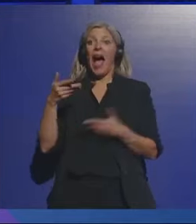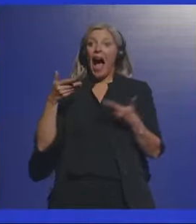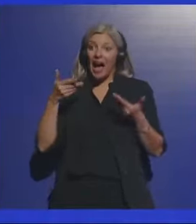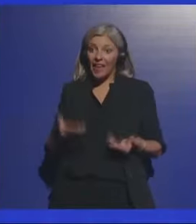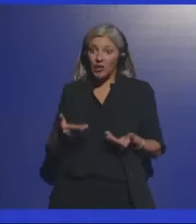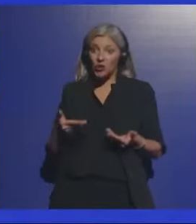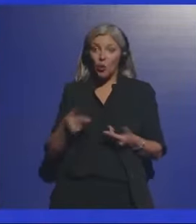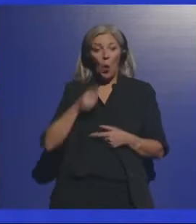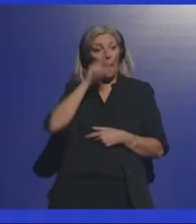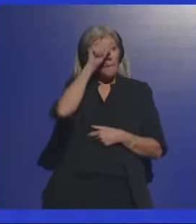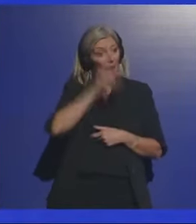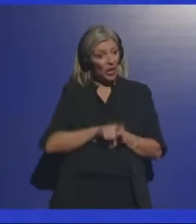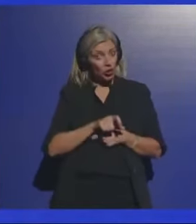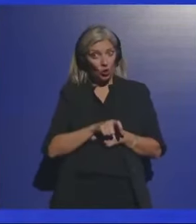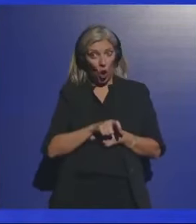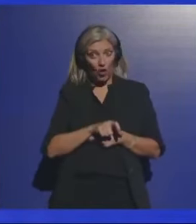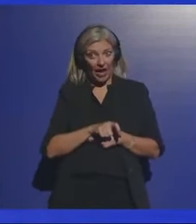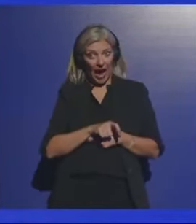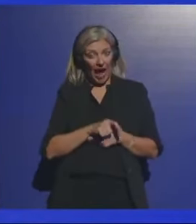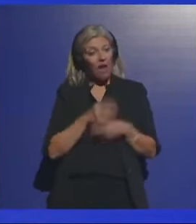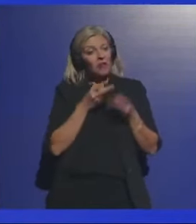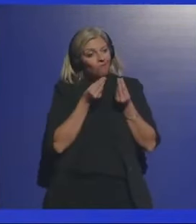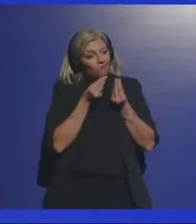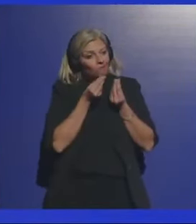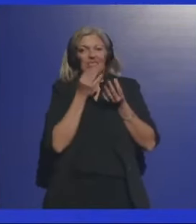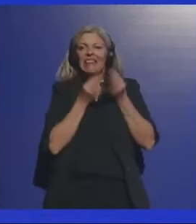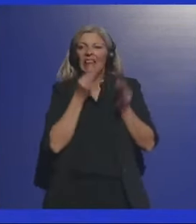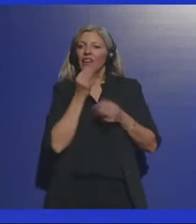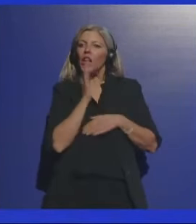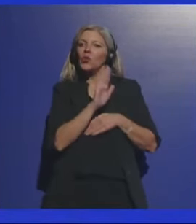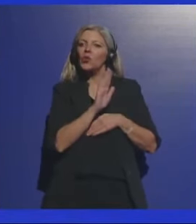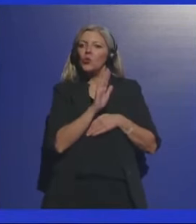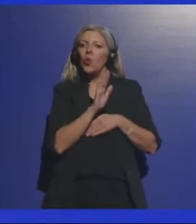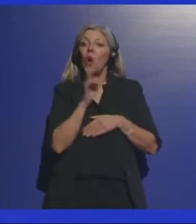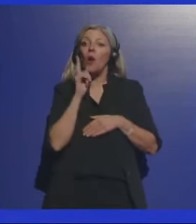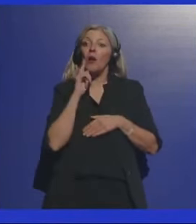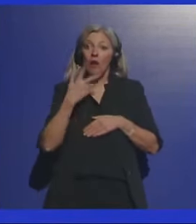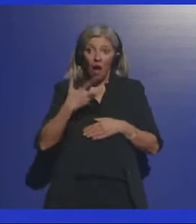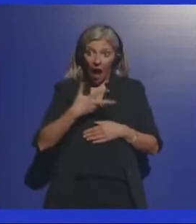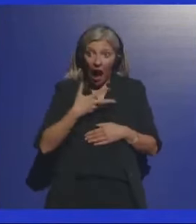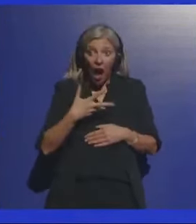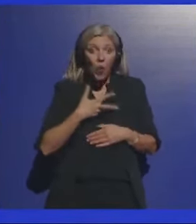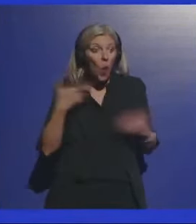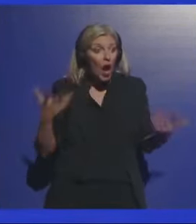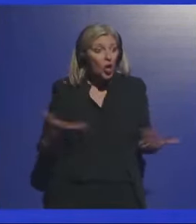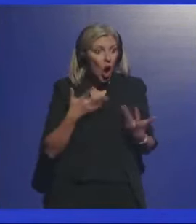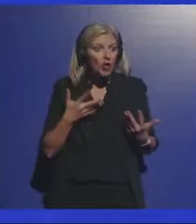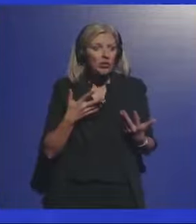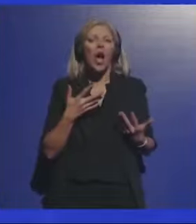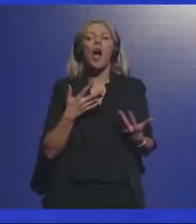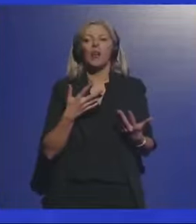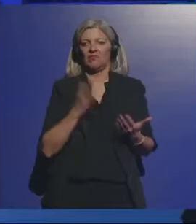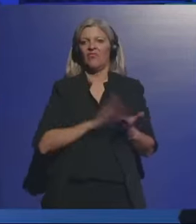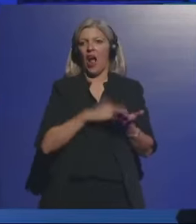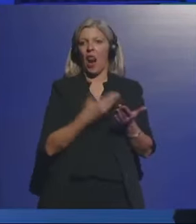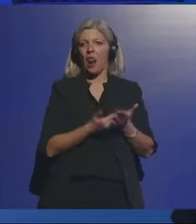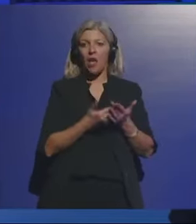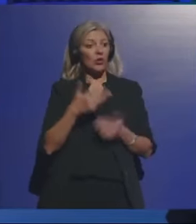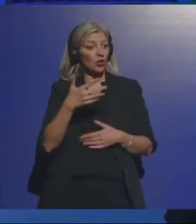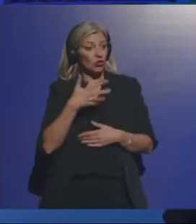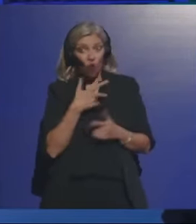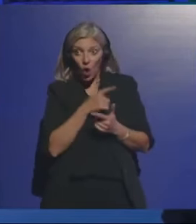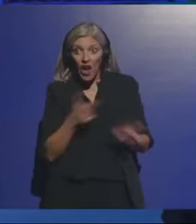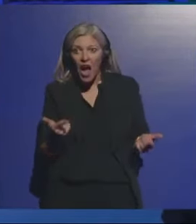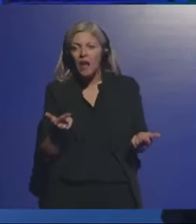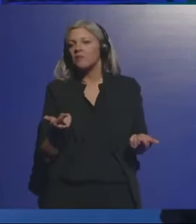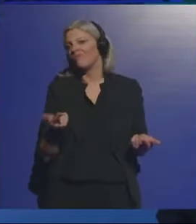sembra che bisogna essere per poter avere e se non hai non sei Quindi si sono Uniti prima c'era